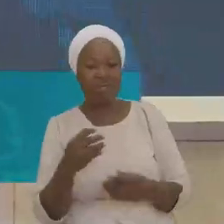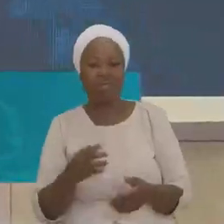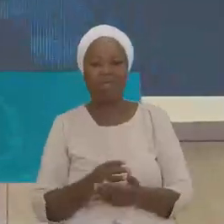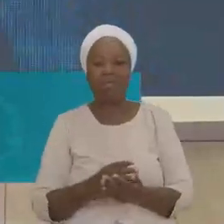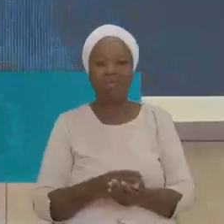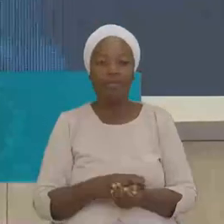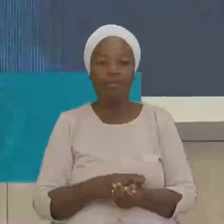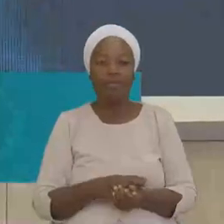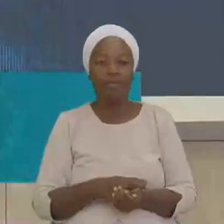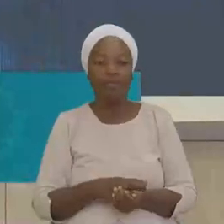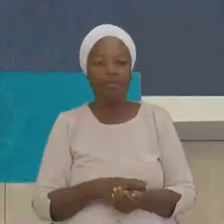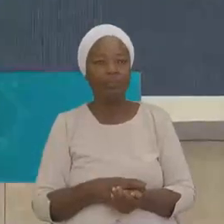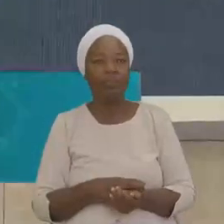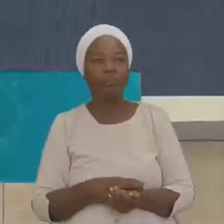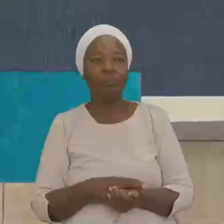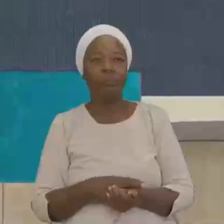aller l'anon.